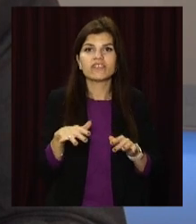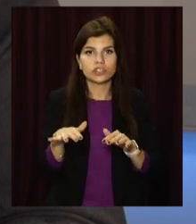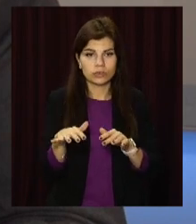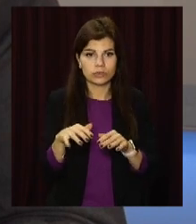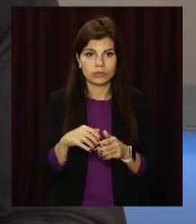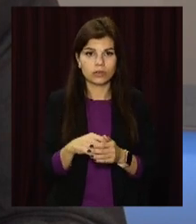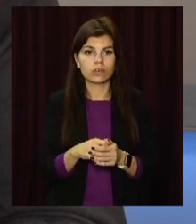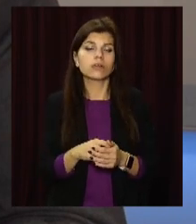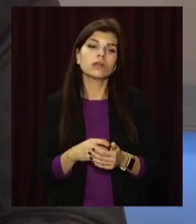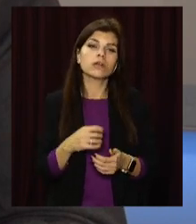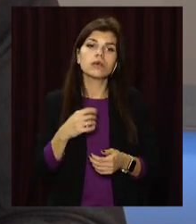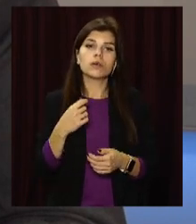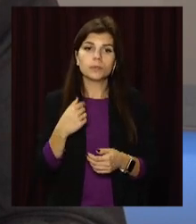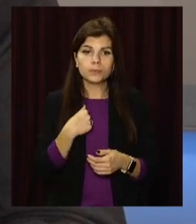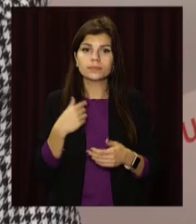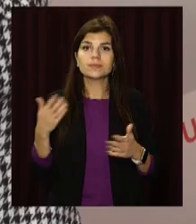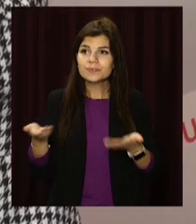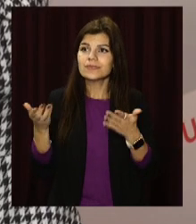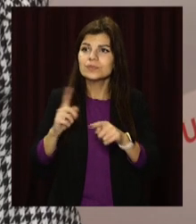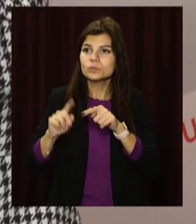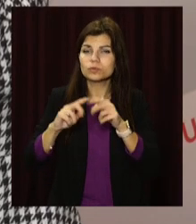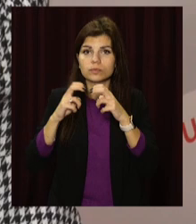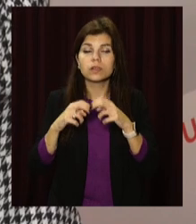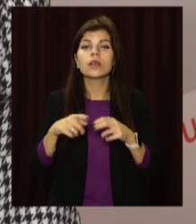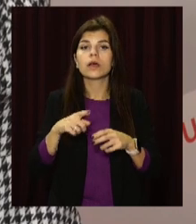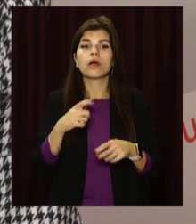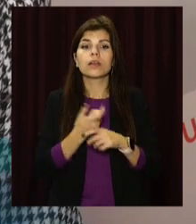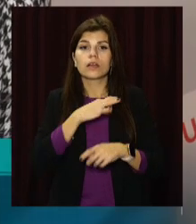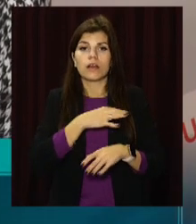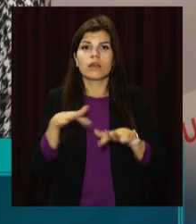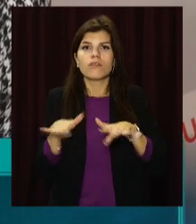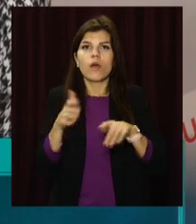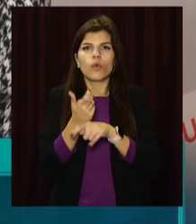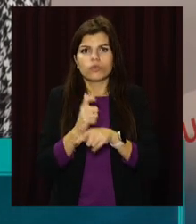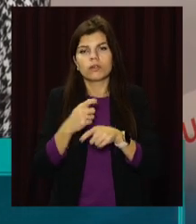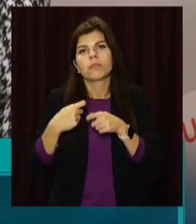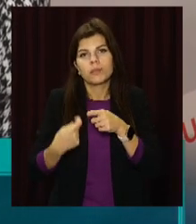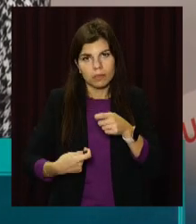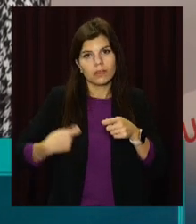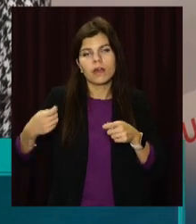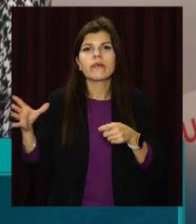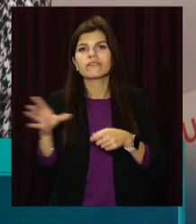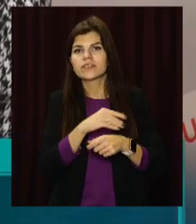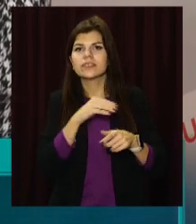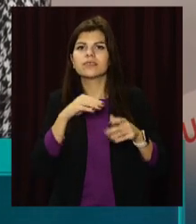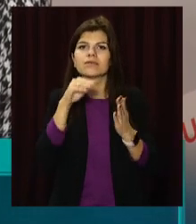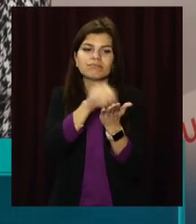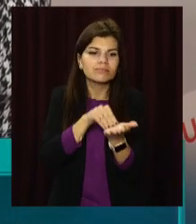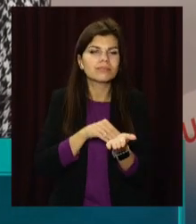Мы подталкиваем его всеми силами. Слідство проводиться дуже в'яло. Усі процесуальні дії і слідчі